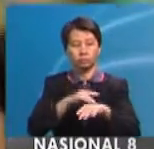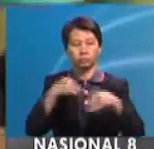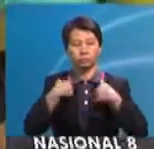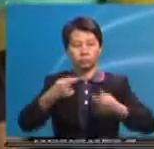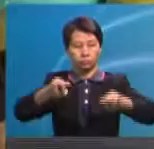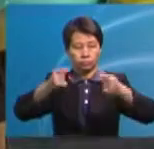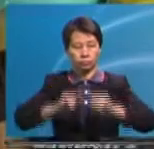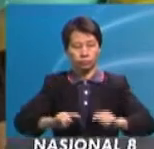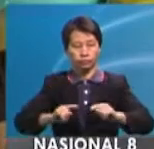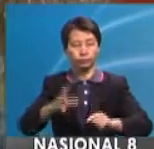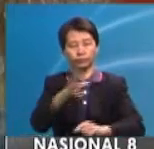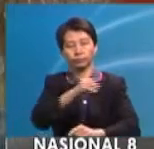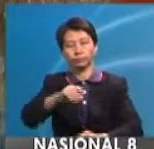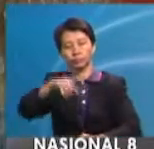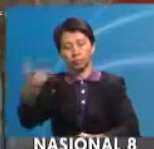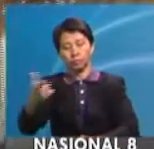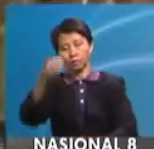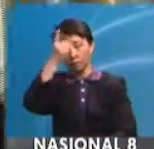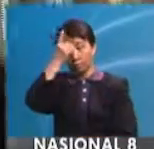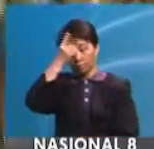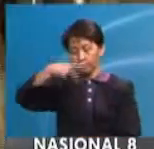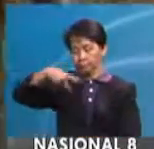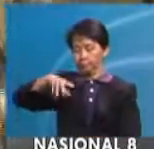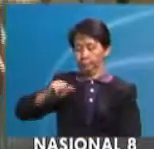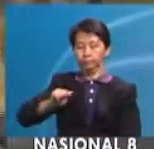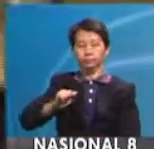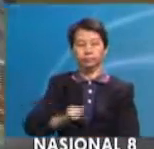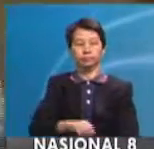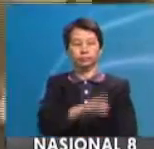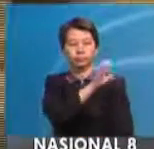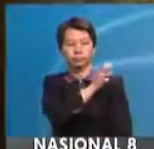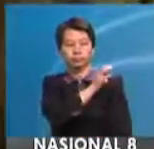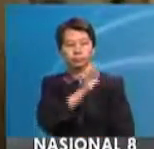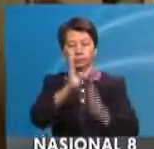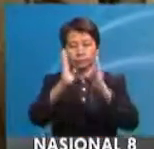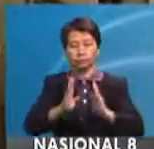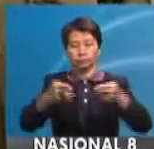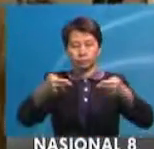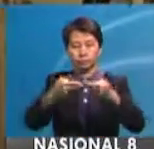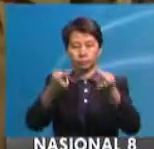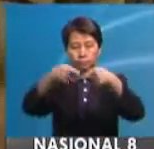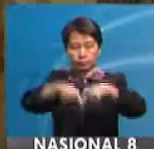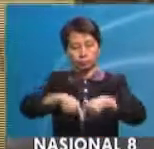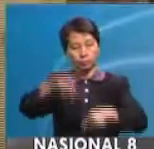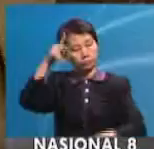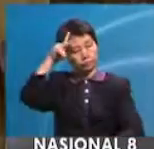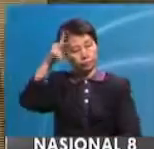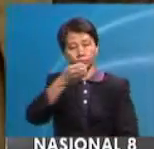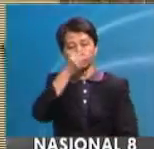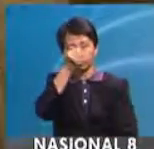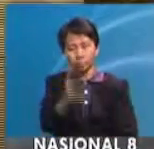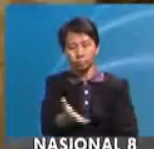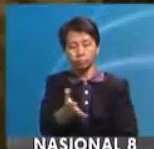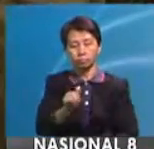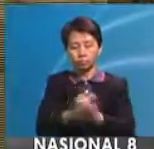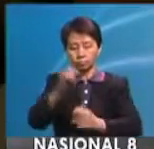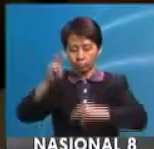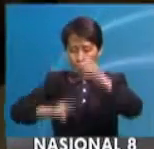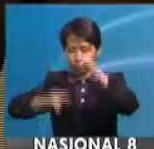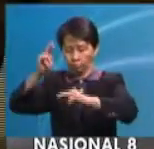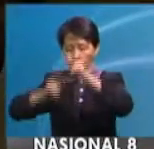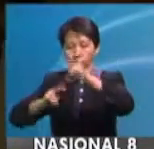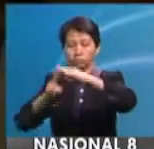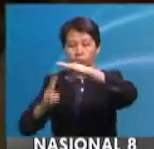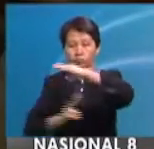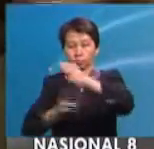dalam perkembangan lain Datuk si Mustafa yang juga pengerusi badan Perhubungan anu Kelantan memaklumkan pembinaan sebuah